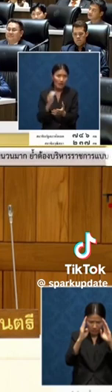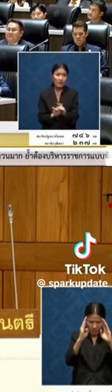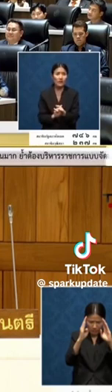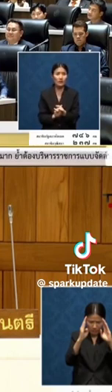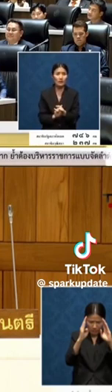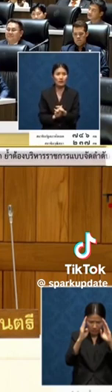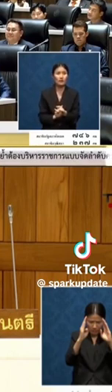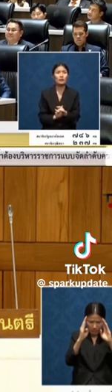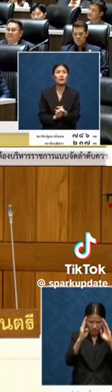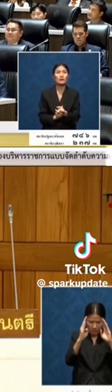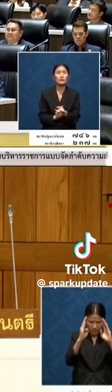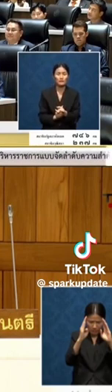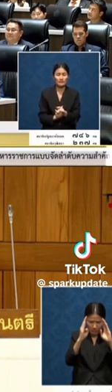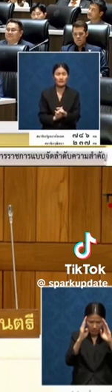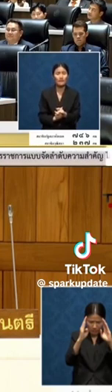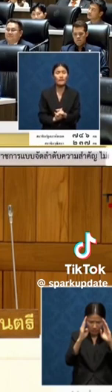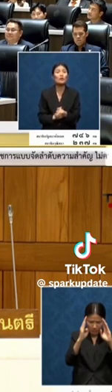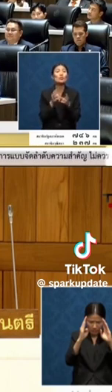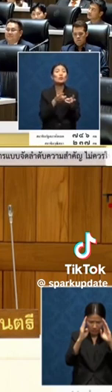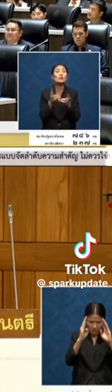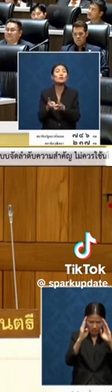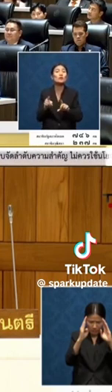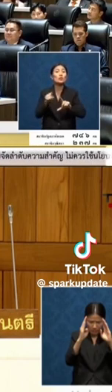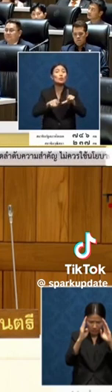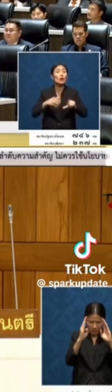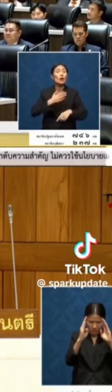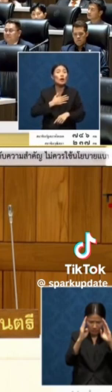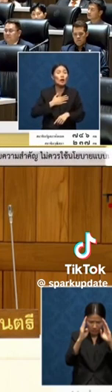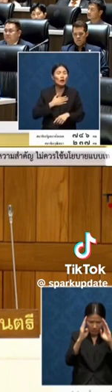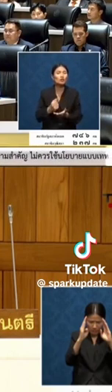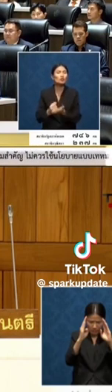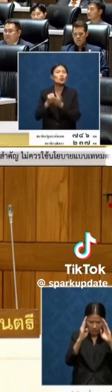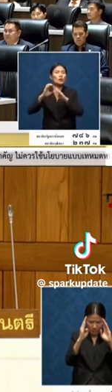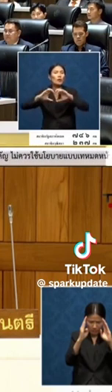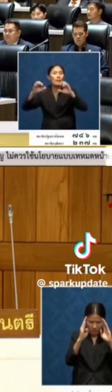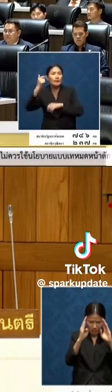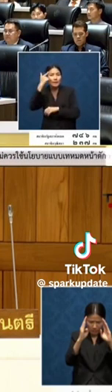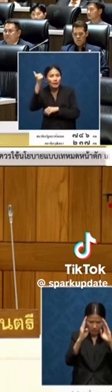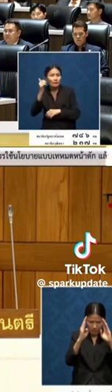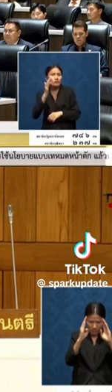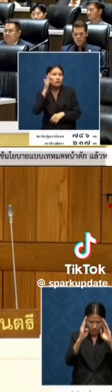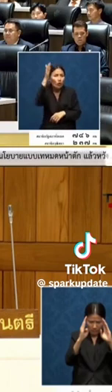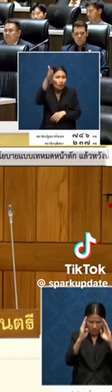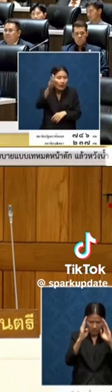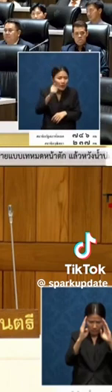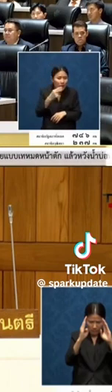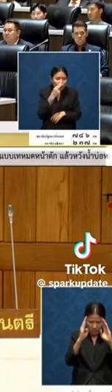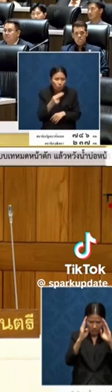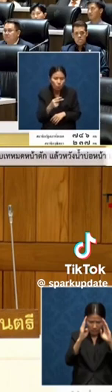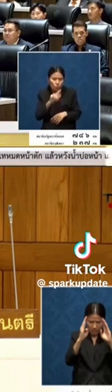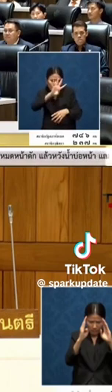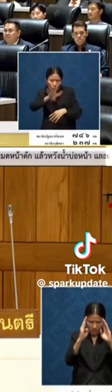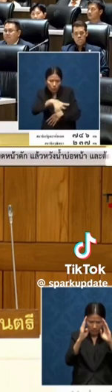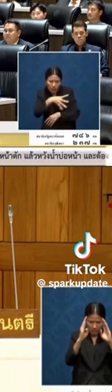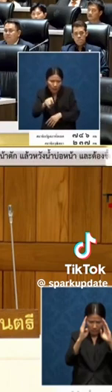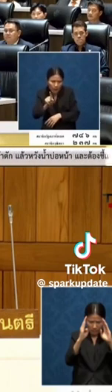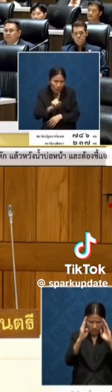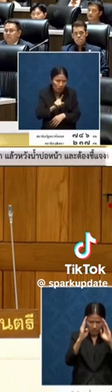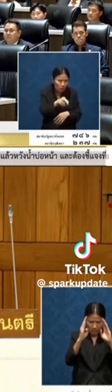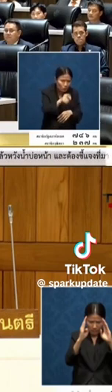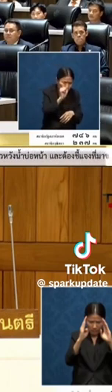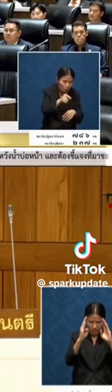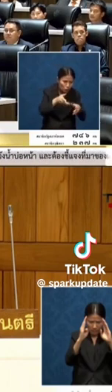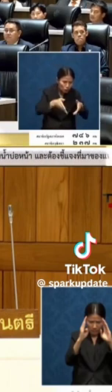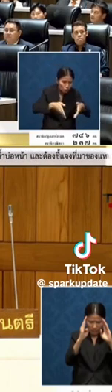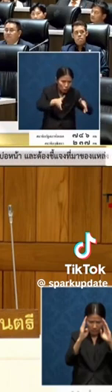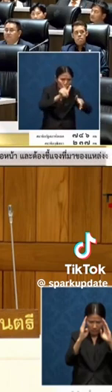ต้องฉลาดขึ้นในการเลือกลงทุนว่าในอนาคตเส้นทางใดควรทำเป็นเส้นเลือดใหญ่เส้นทางใดควรทำเป็นเส้นเลือดฝอยเส้นทาง